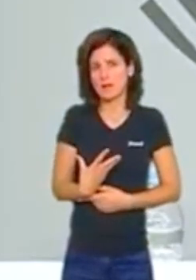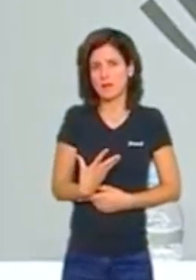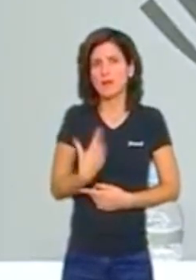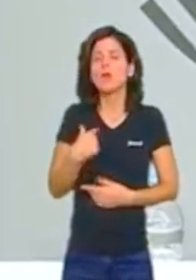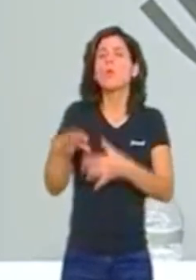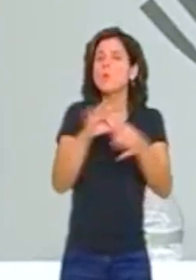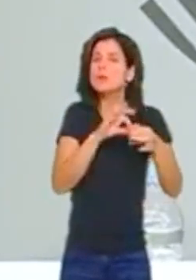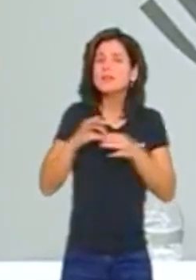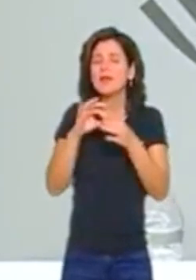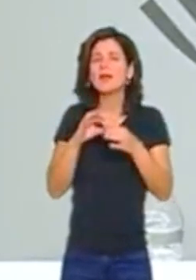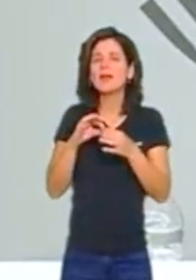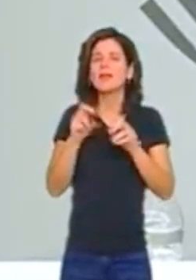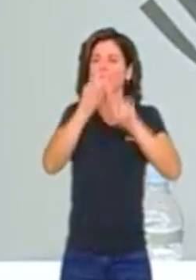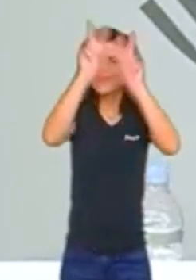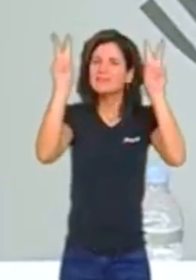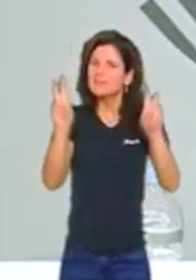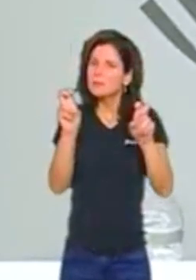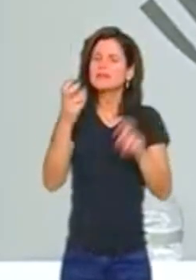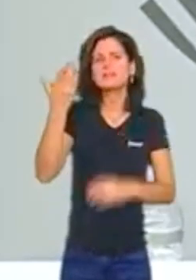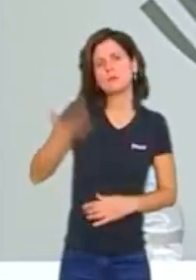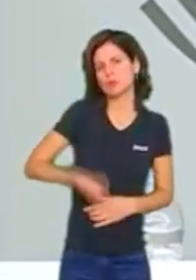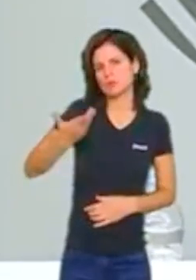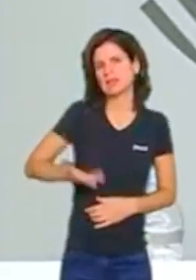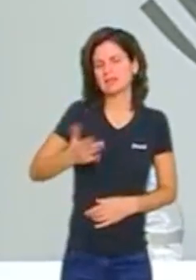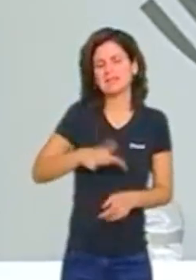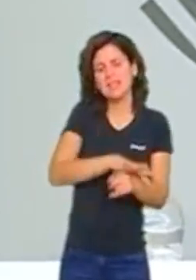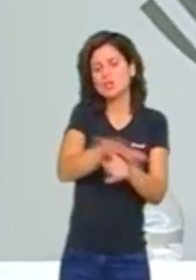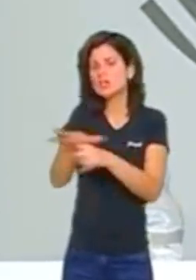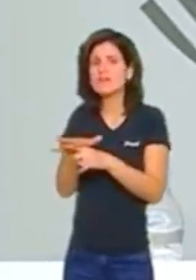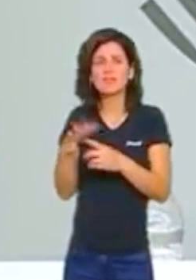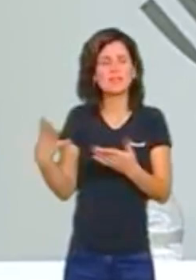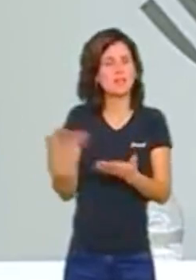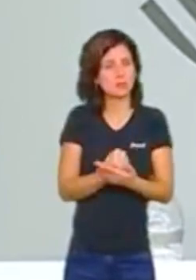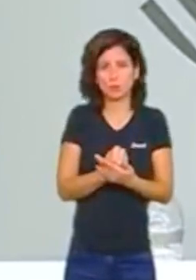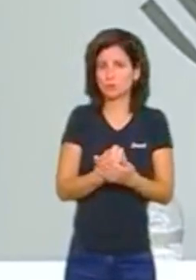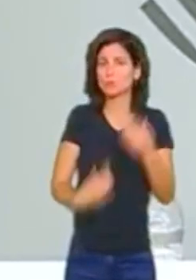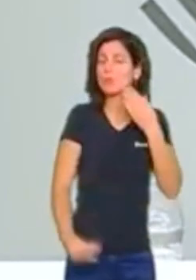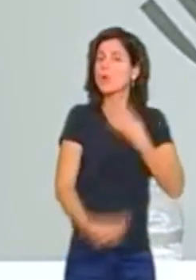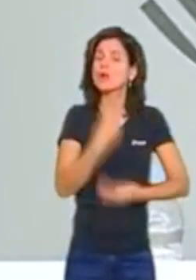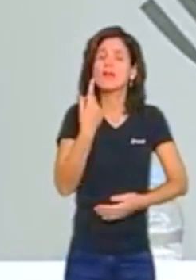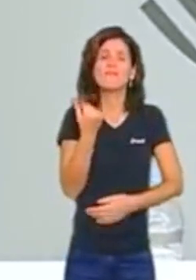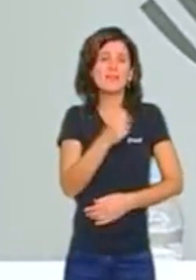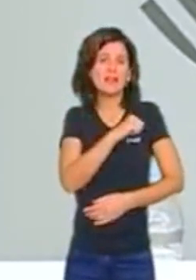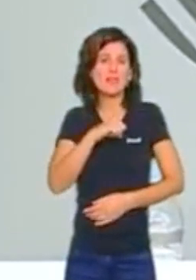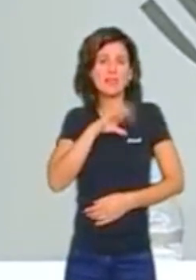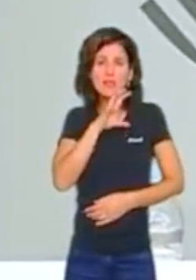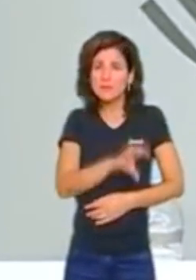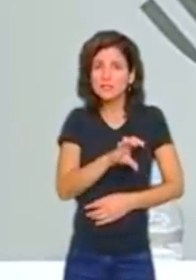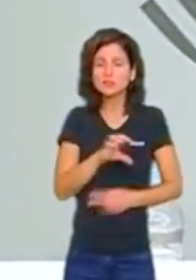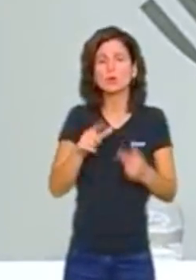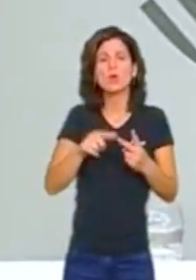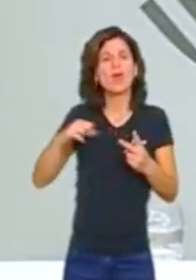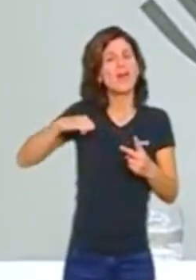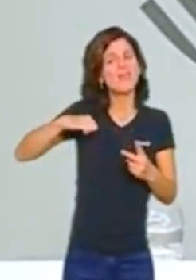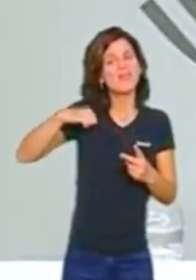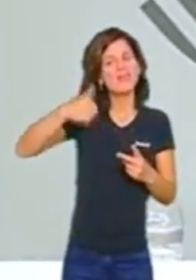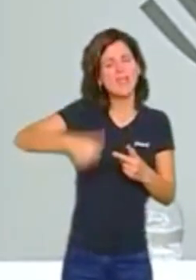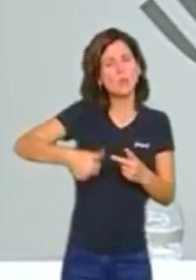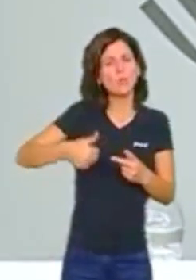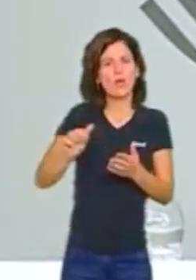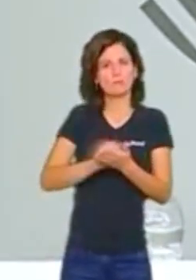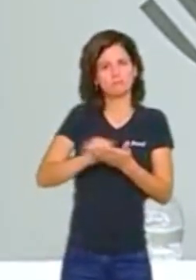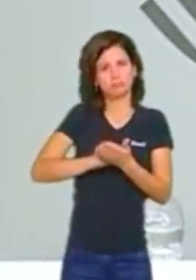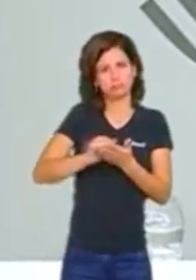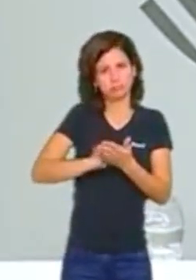temes troncals, perquè el finançament, les inversions i la regularització del deute és algo que necessitem